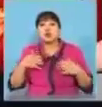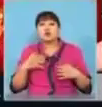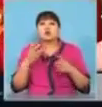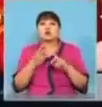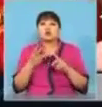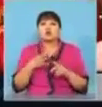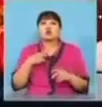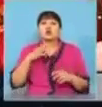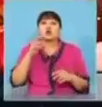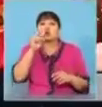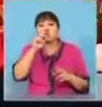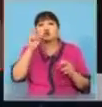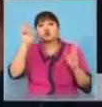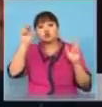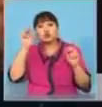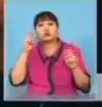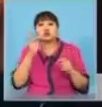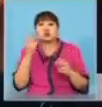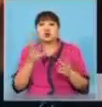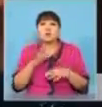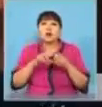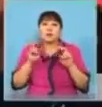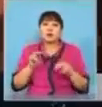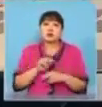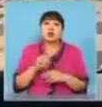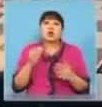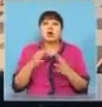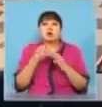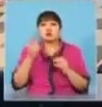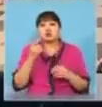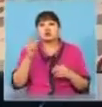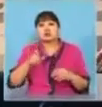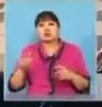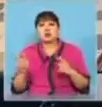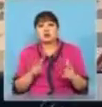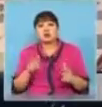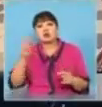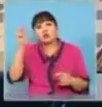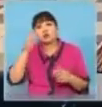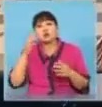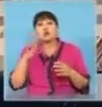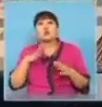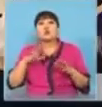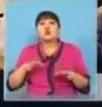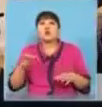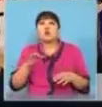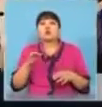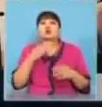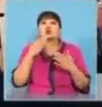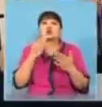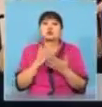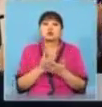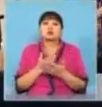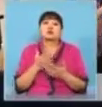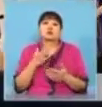ал үшіншісі құс қоян өсіру шаруашылығына керек мамандықтар. Ауыл шаруашылығы кадрларын даярлайтын білім ұясы облыс аудандарының сұраныстарын